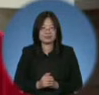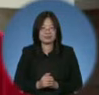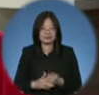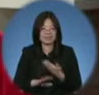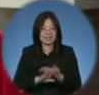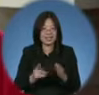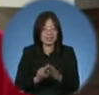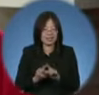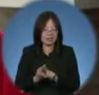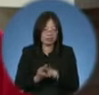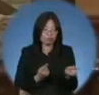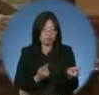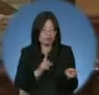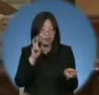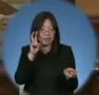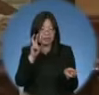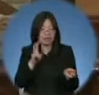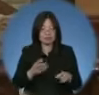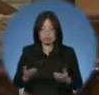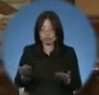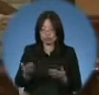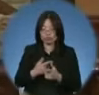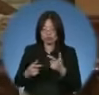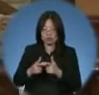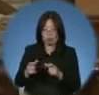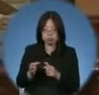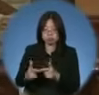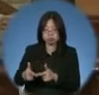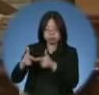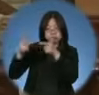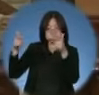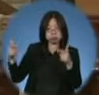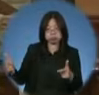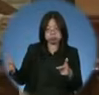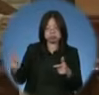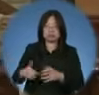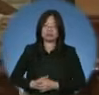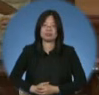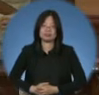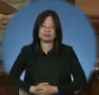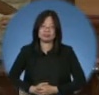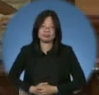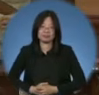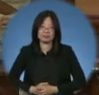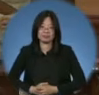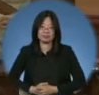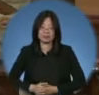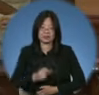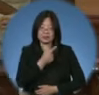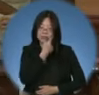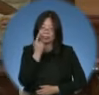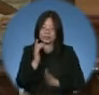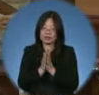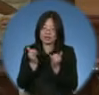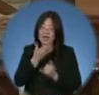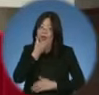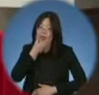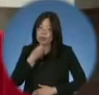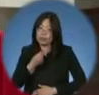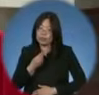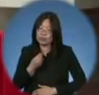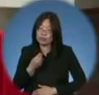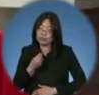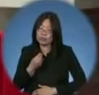다른 길로 갔을지도 뭐 그러면서 아무튼 일은 점점 더 많아지셨을 것이고 그렇죠 예. 본인의 행복은?